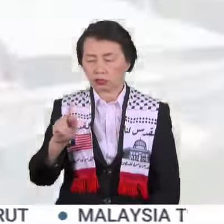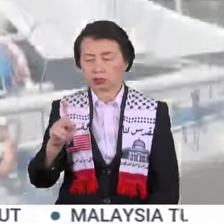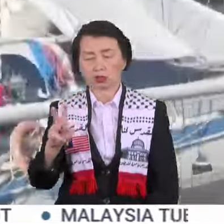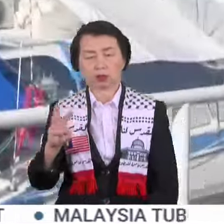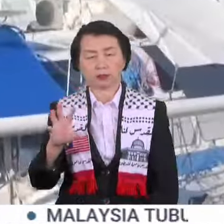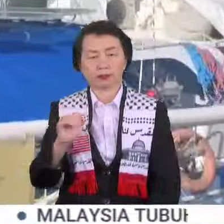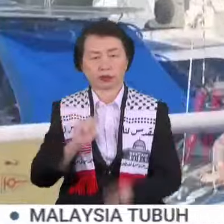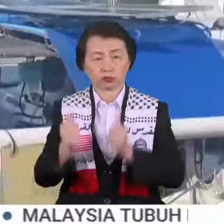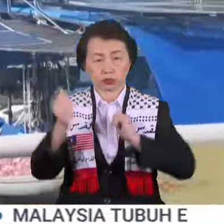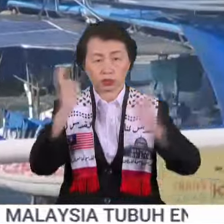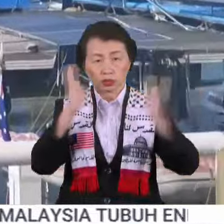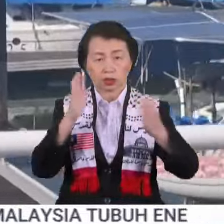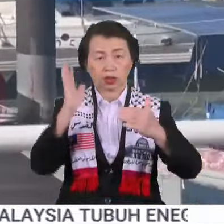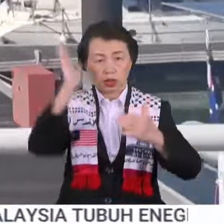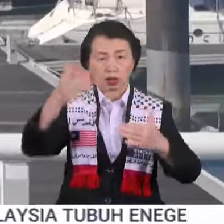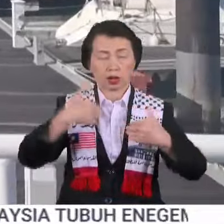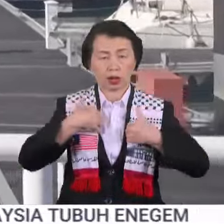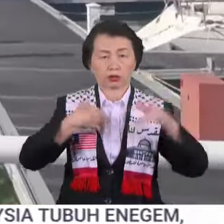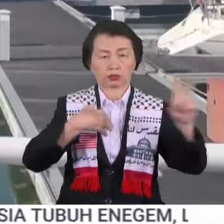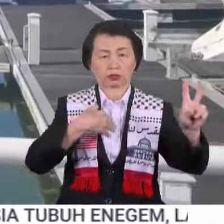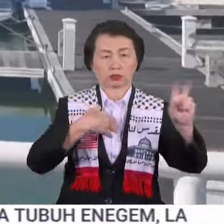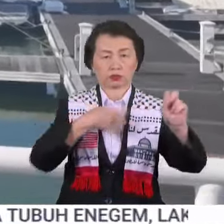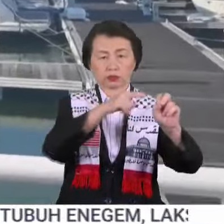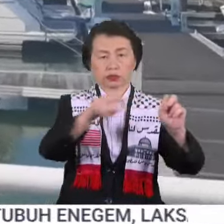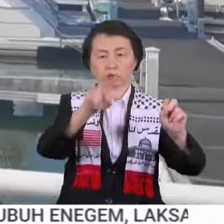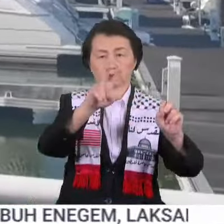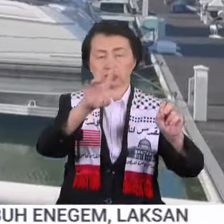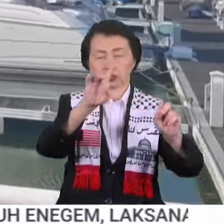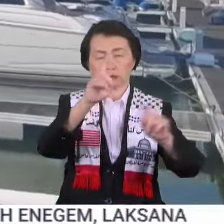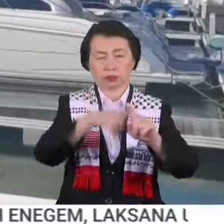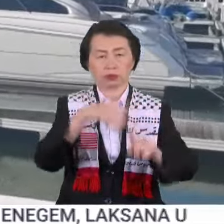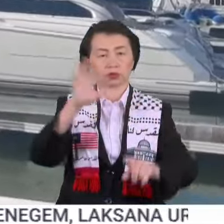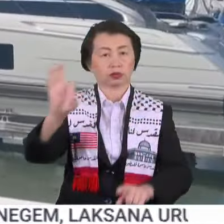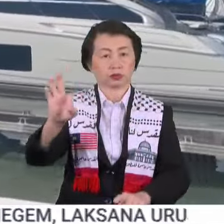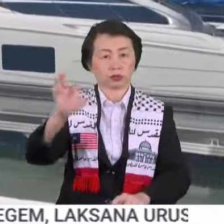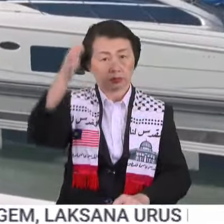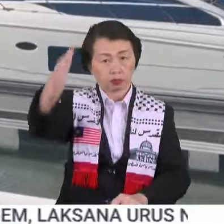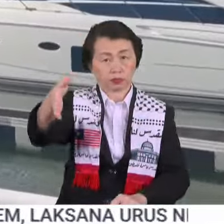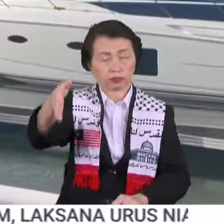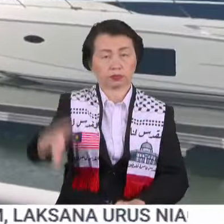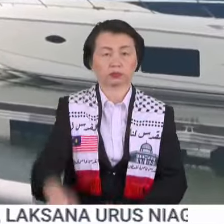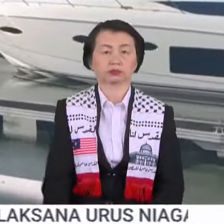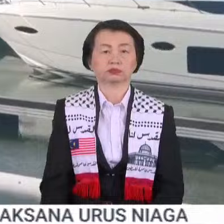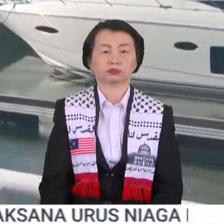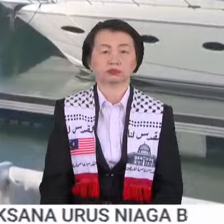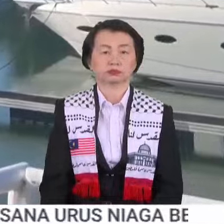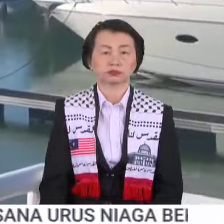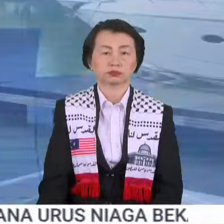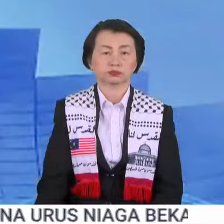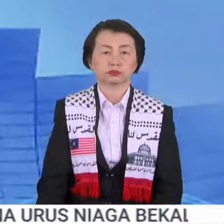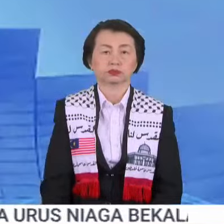2024 edisi ke-21 dijadualkan berlangsung dari 20 hingga 28 September depan.